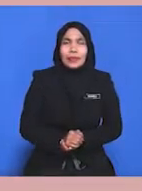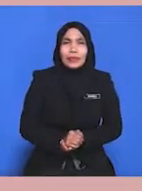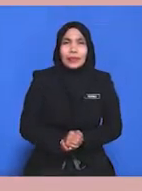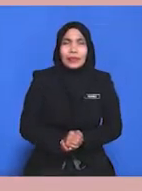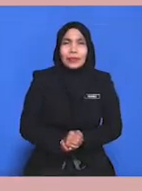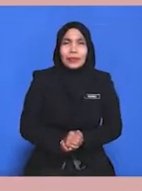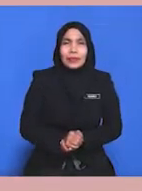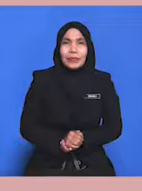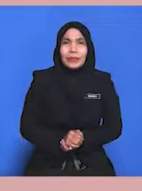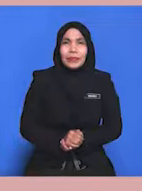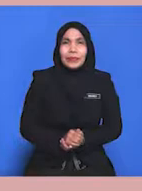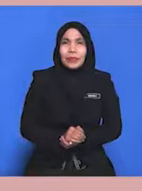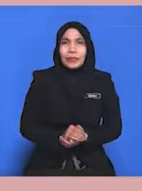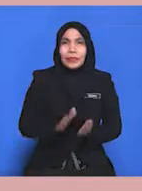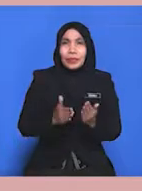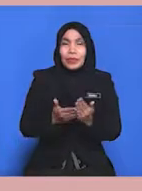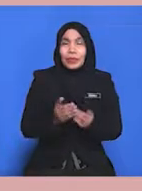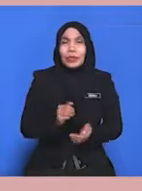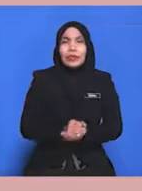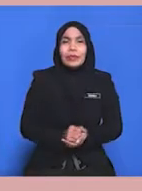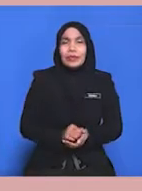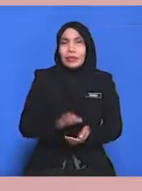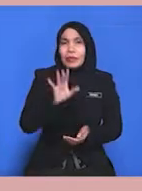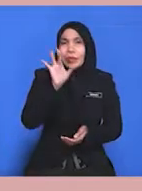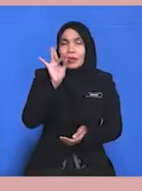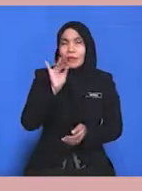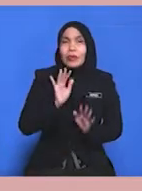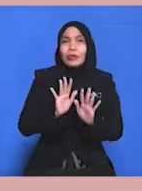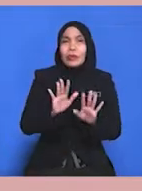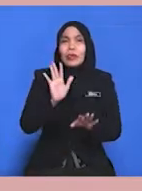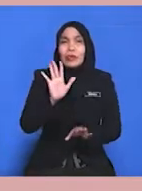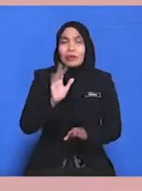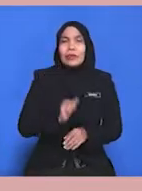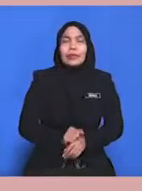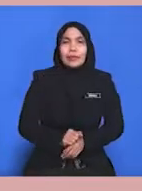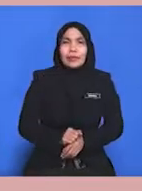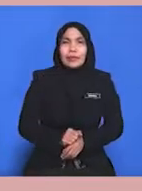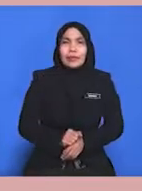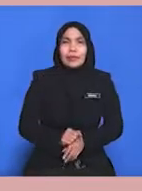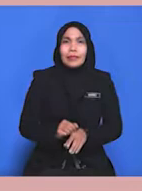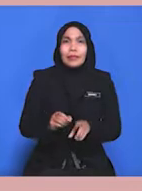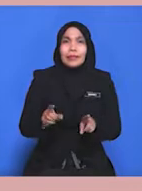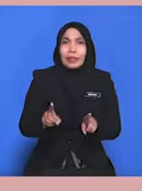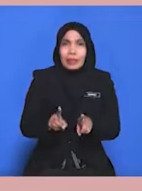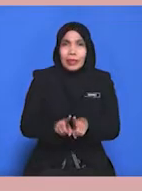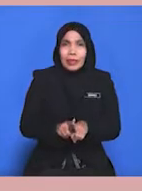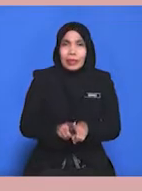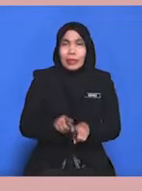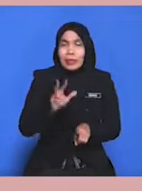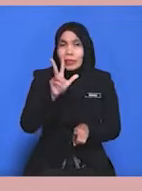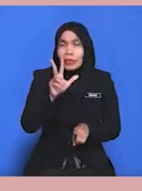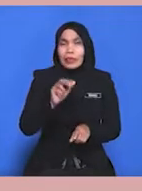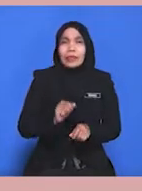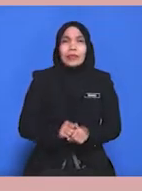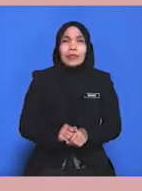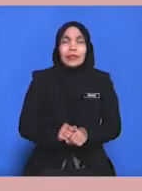Oleh yang demikian, 8 kita tolakkan dengan 5. Maka hasilnya ialah 3 pasukan yang mendapat